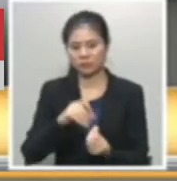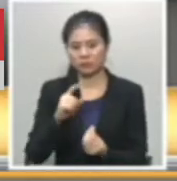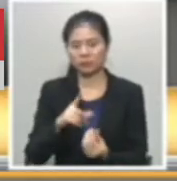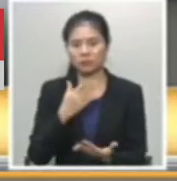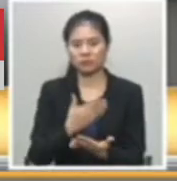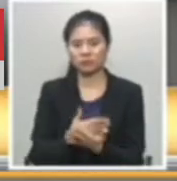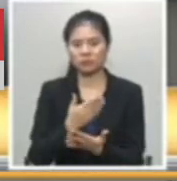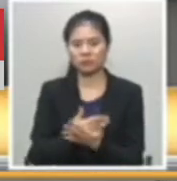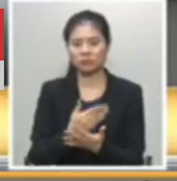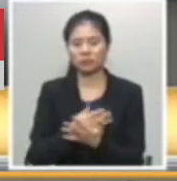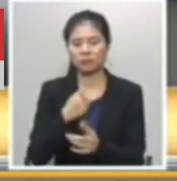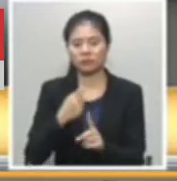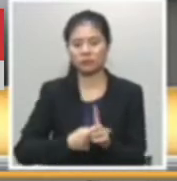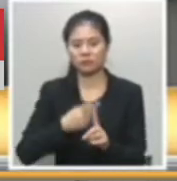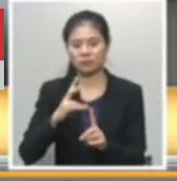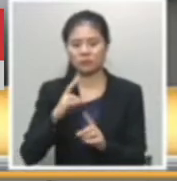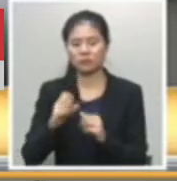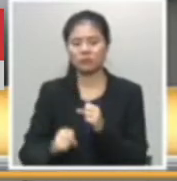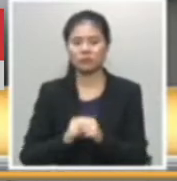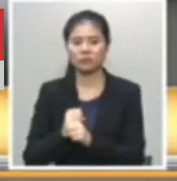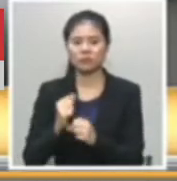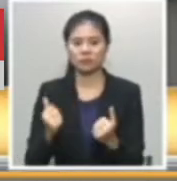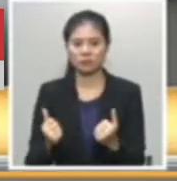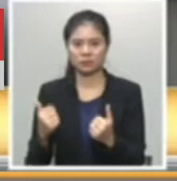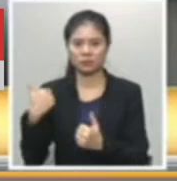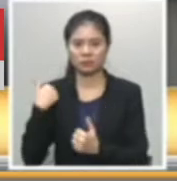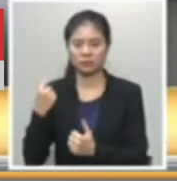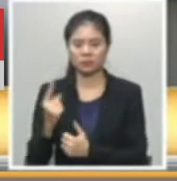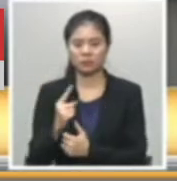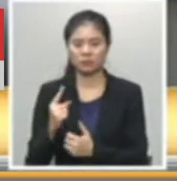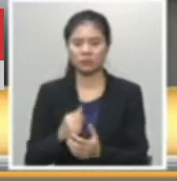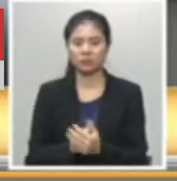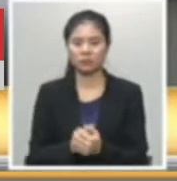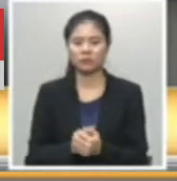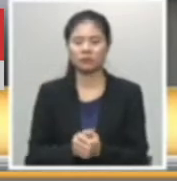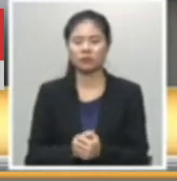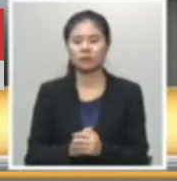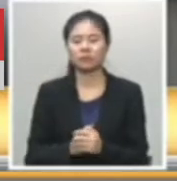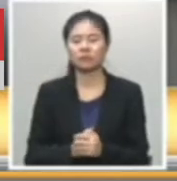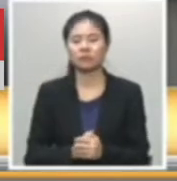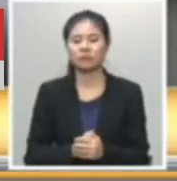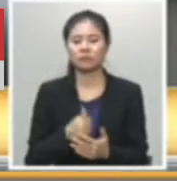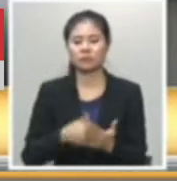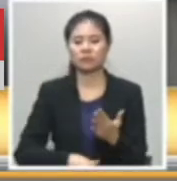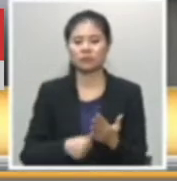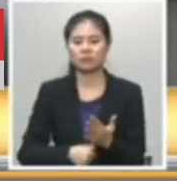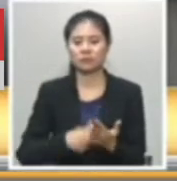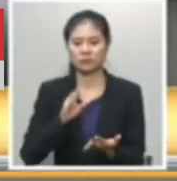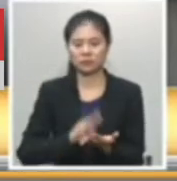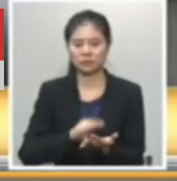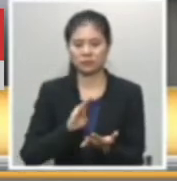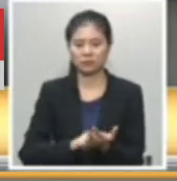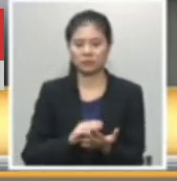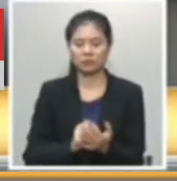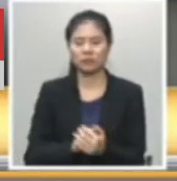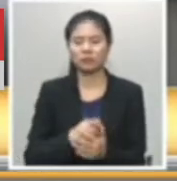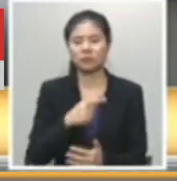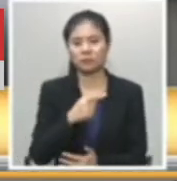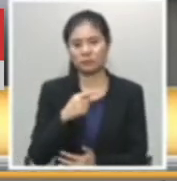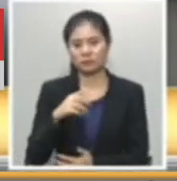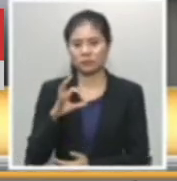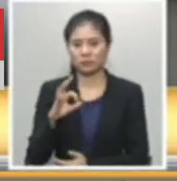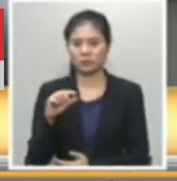เปิดเผยว่าเดือนกรกฎาคมปีนี้นะครับการจัดเก็บภาษีมูลค่าเพิ่มนั้นติดลบถึง